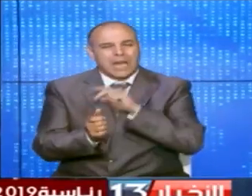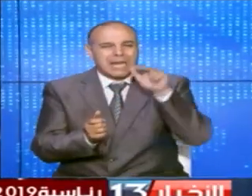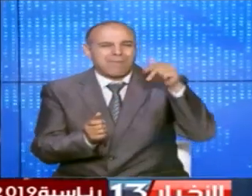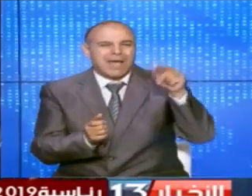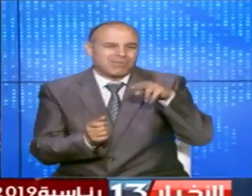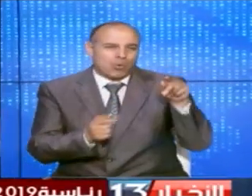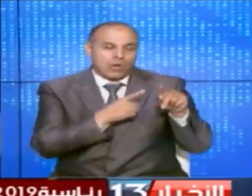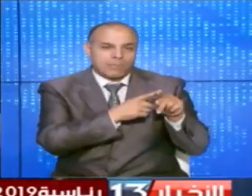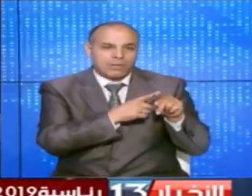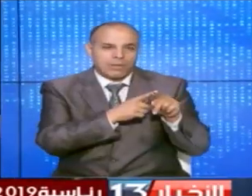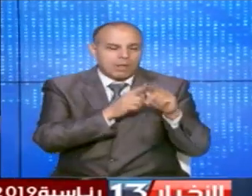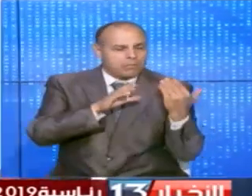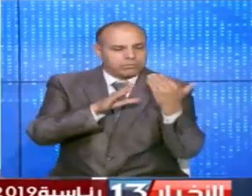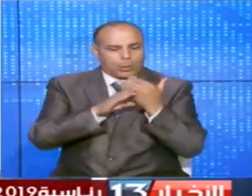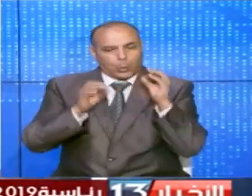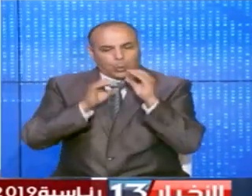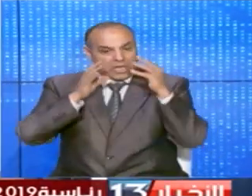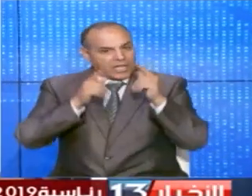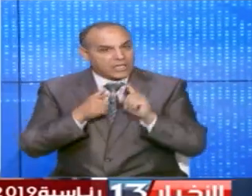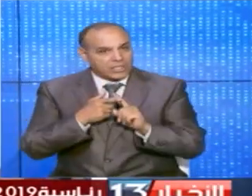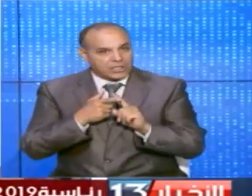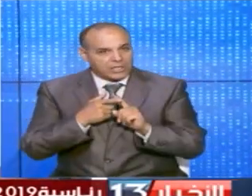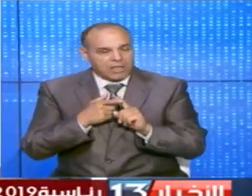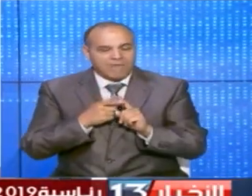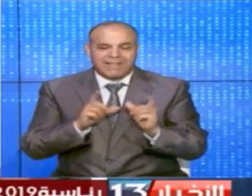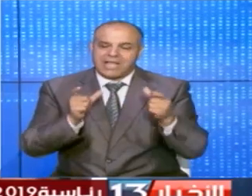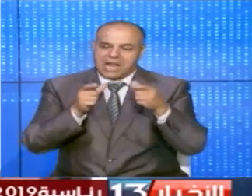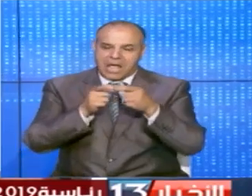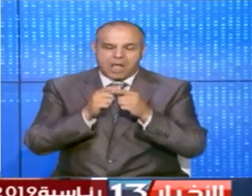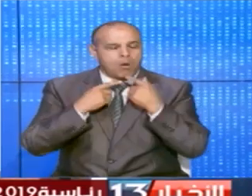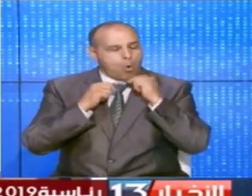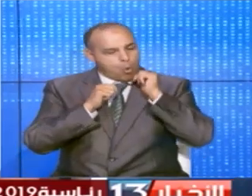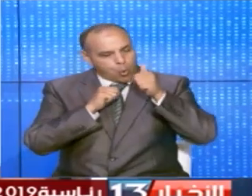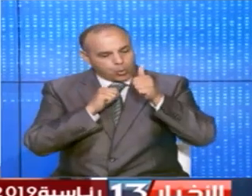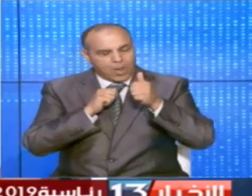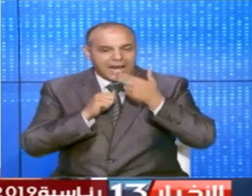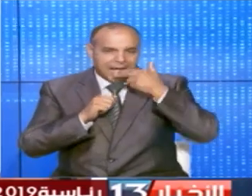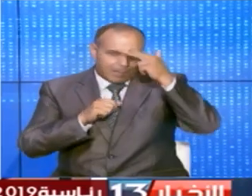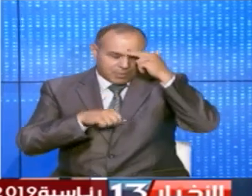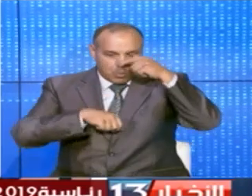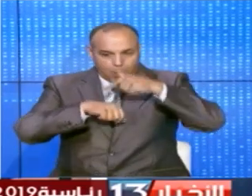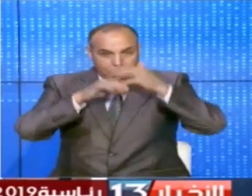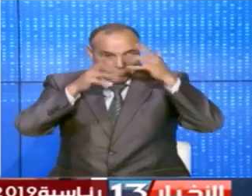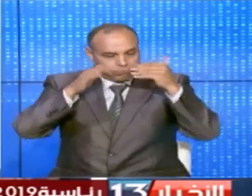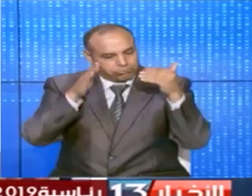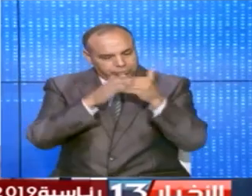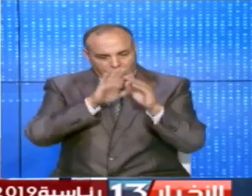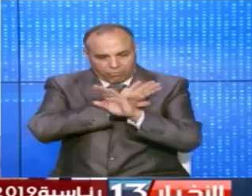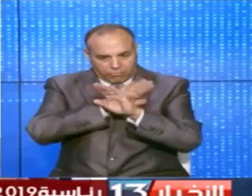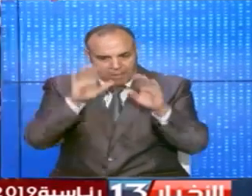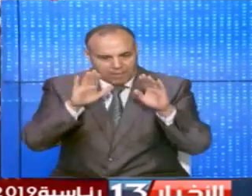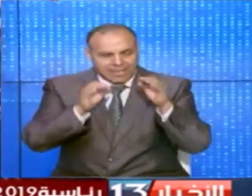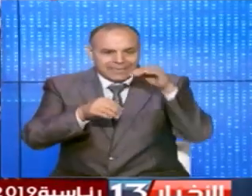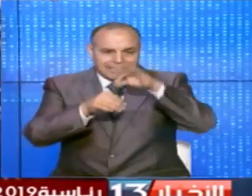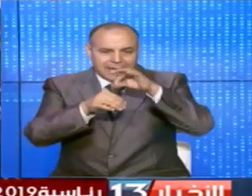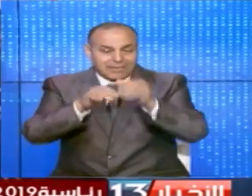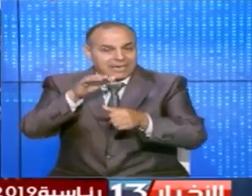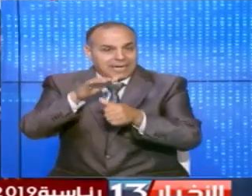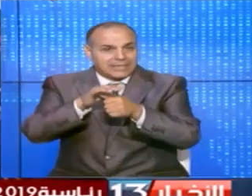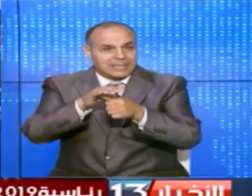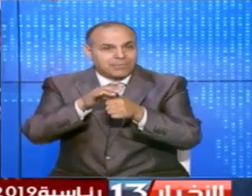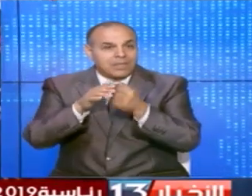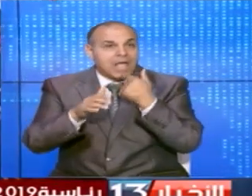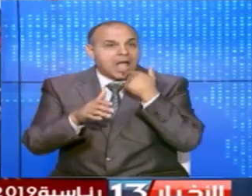بعدم الطعن في النتائج فان الهيئه ستعلن غدا الخميس عن النتائج النهائيه للانتخابات الرئاسيه